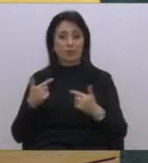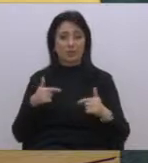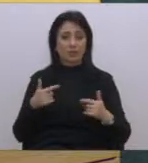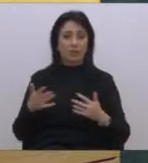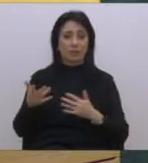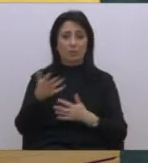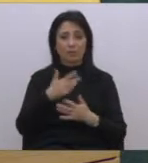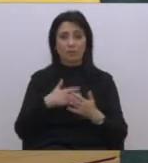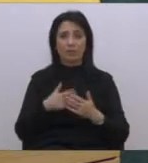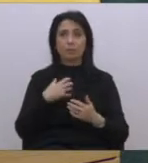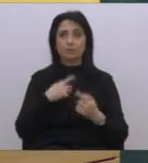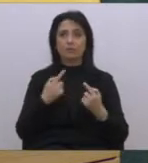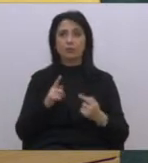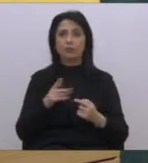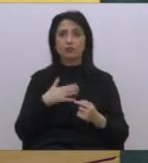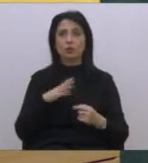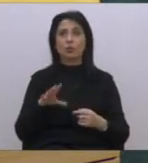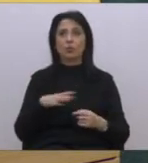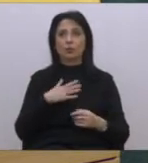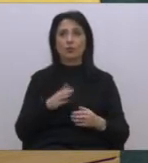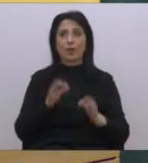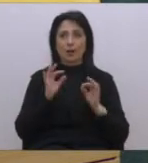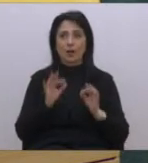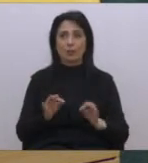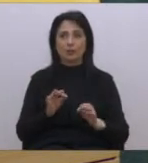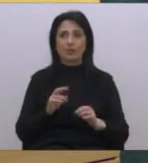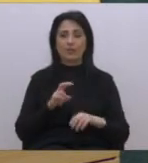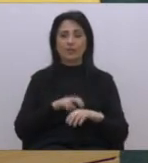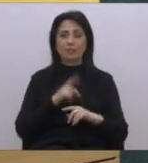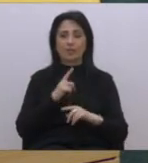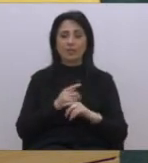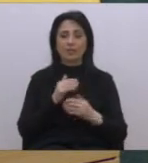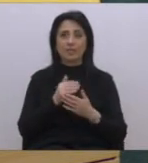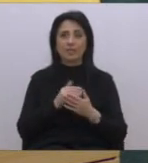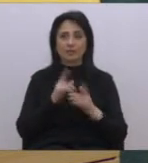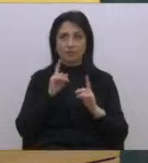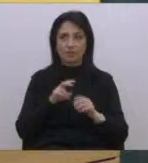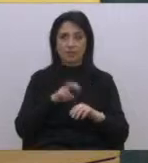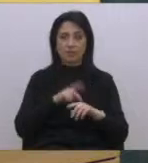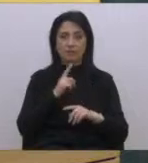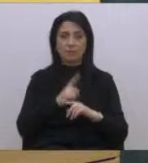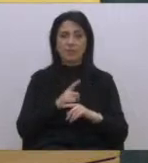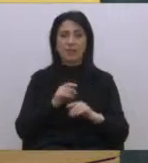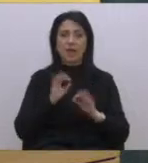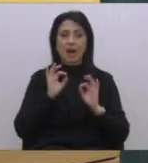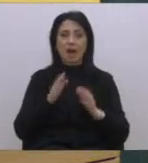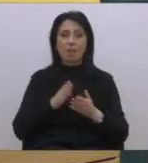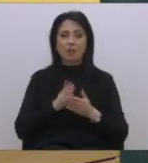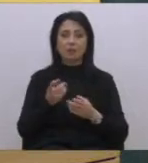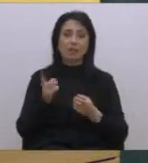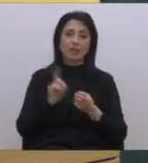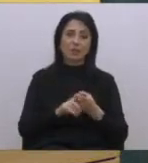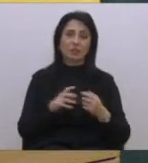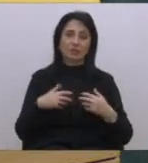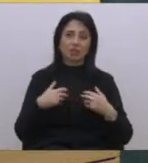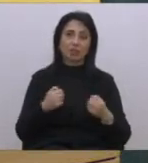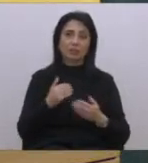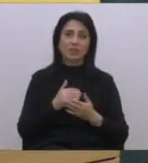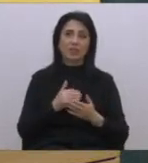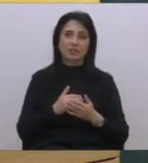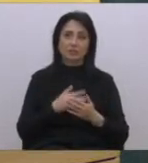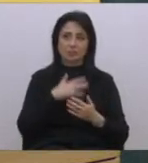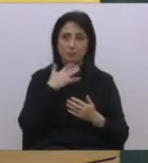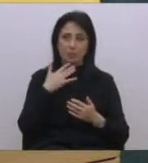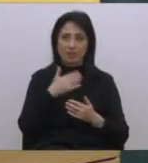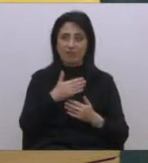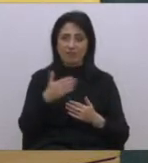zalem nișnul lovania, imistui som ce om condes gamartuli, sa ecna sistema de mobil se nevat, sa ecna sistem is gamartulu, bazi ari de am care buli, ce am dat sistem is pe